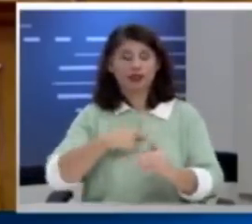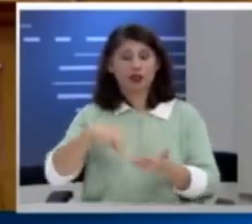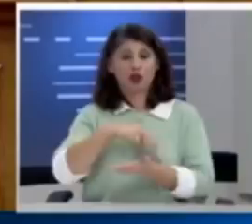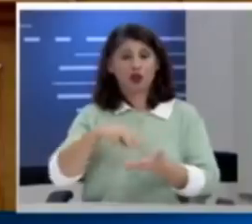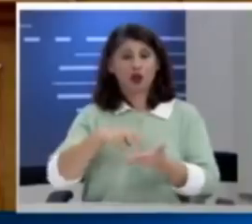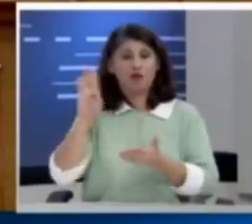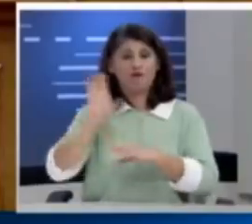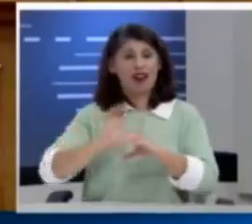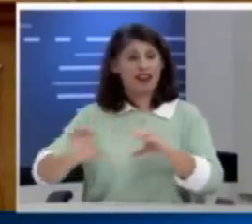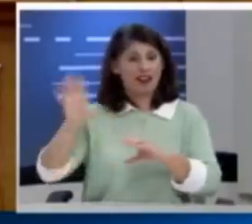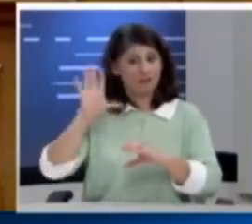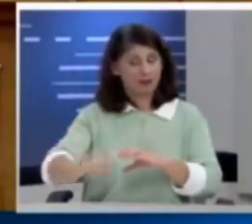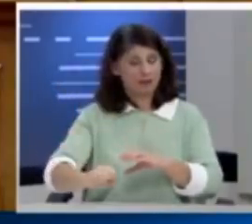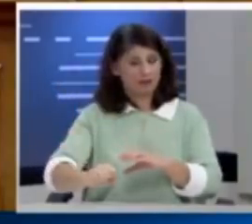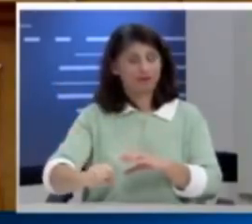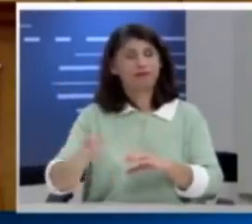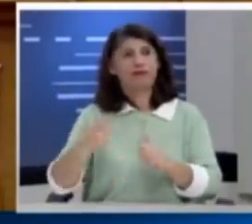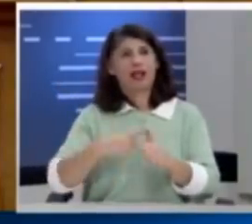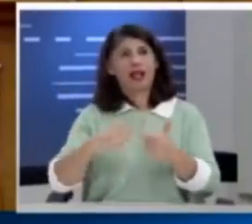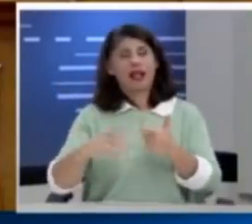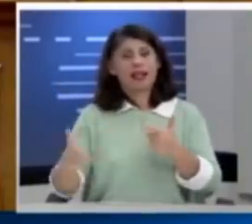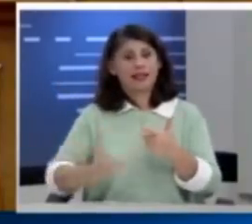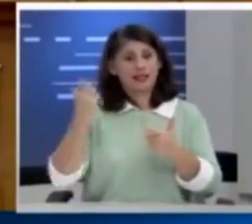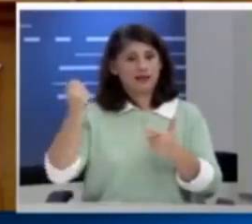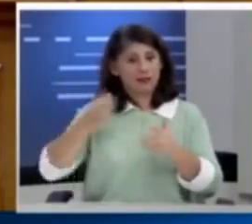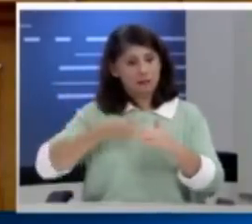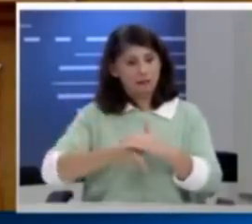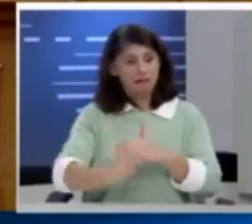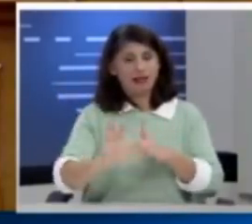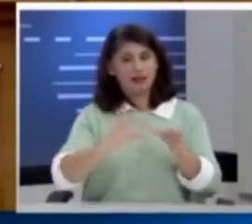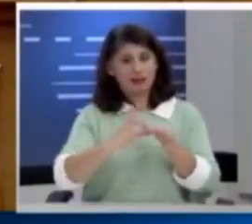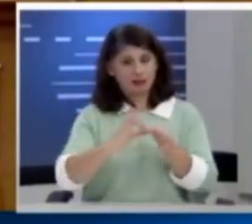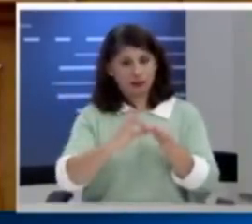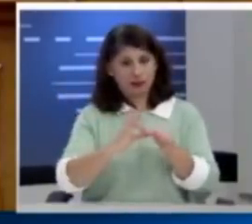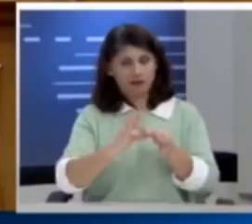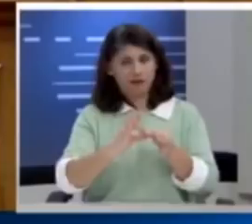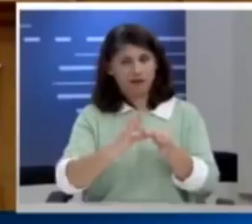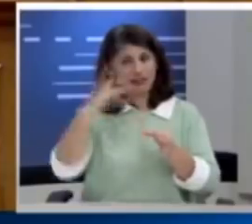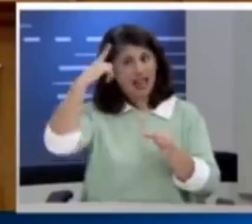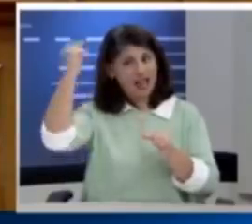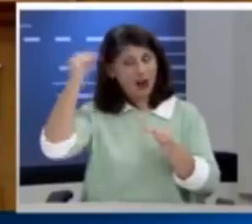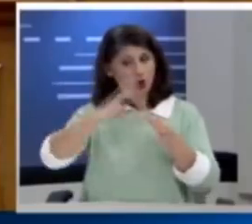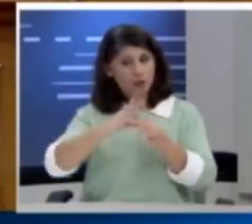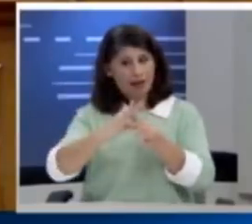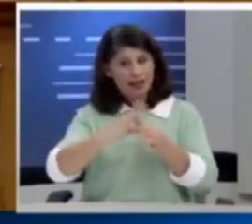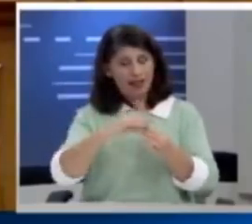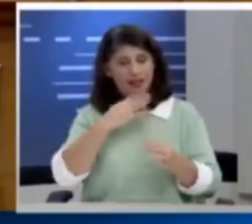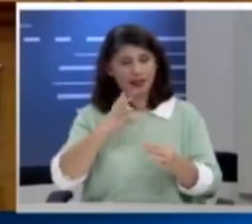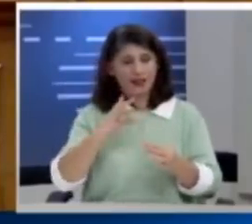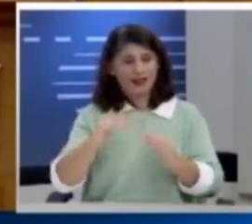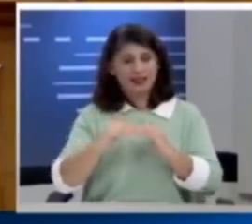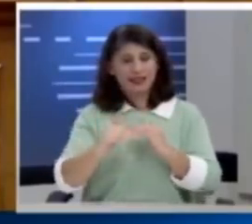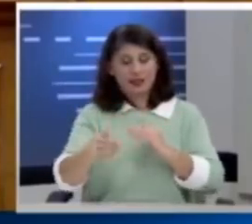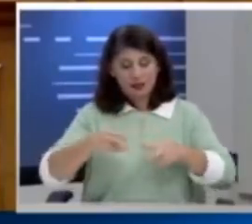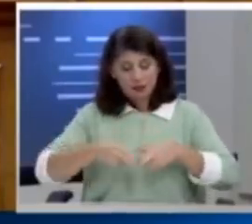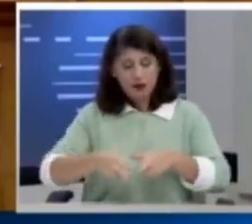στα Βαλκάνια? Τι να εξασφαλίσει μέσα από τις συμμαχίες, τις λυκοσυμμαχίες δηλαδή, τη